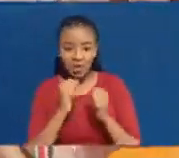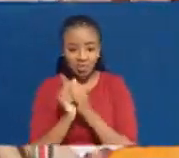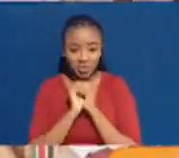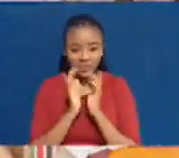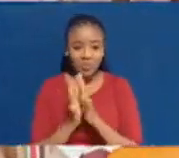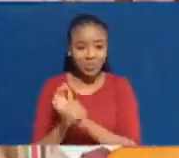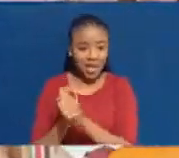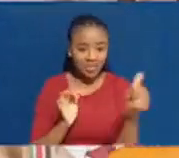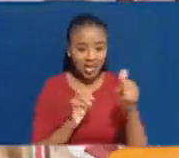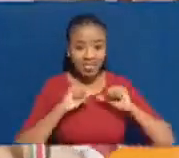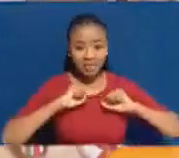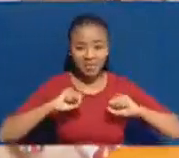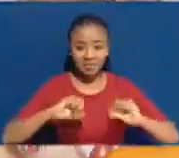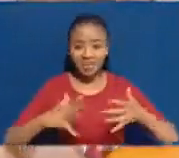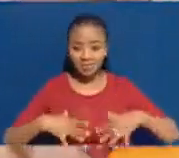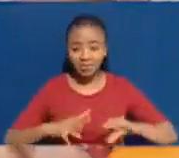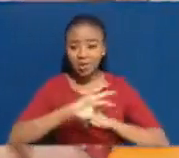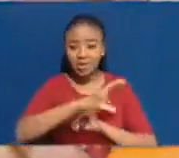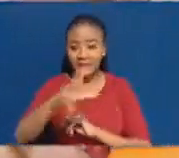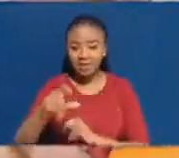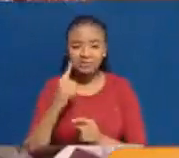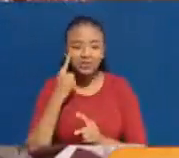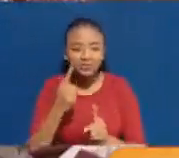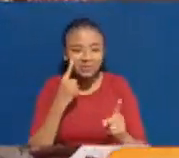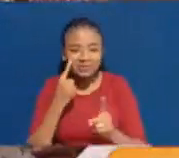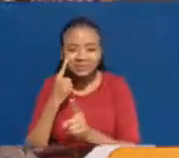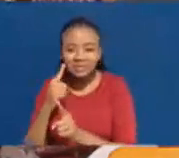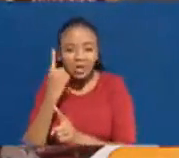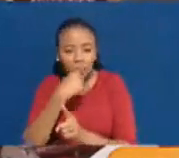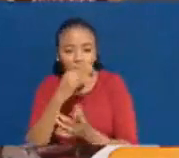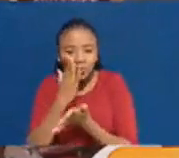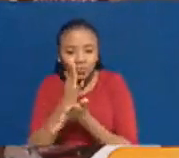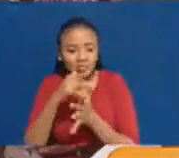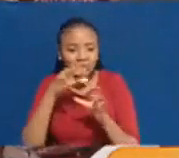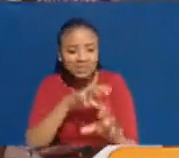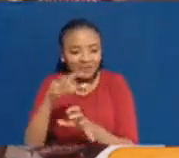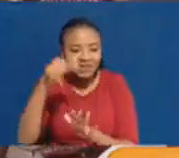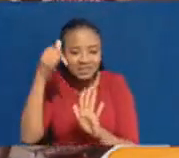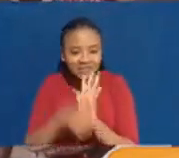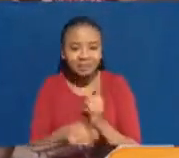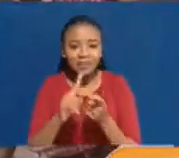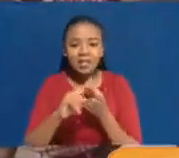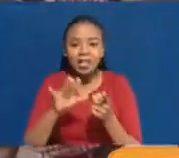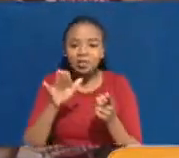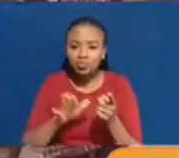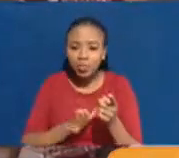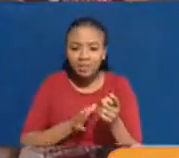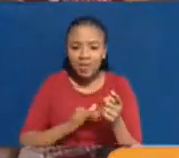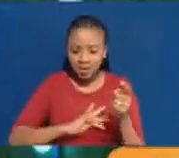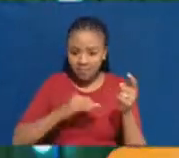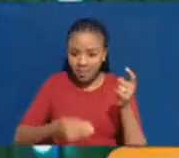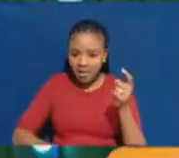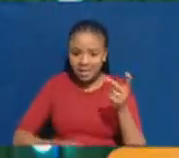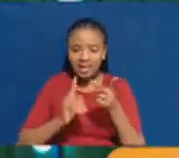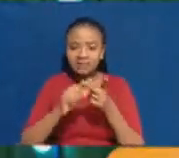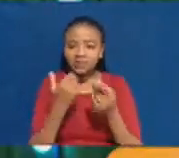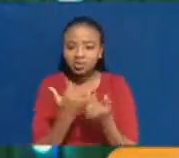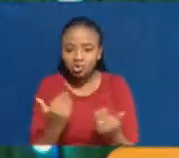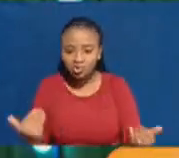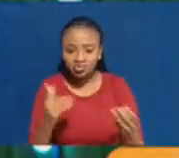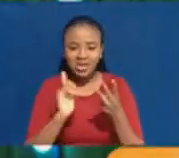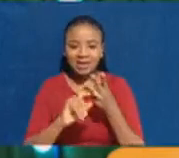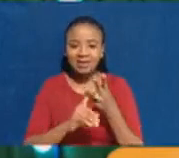ili kuwatambua Wakenya ambao wameathirika zaidi, wakiwemo wanafunzi, kina mama wajawazito pamoja na watoto. Hii